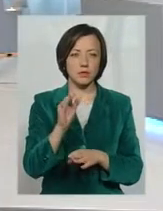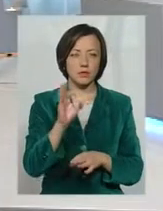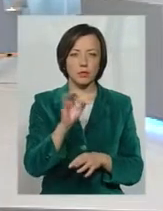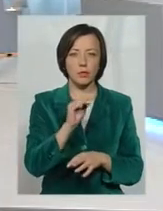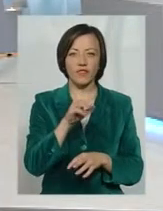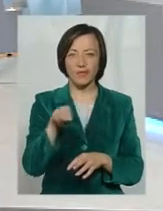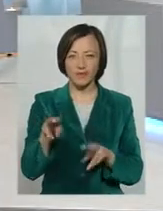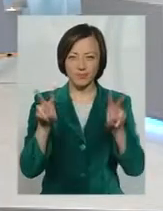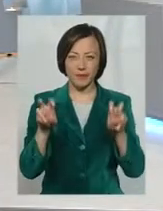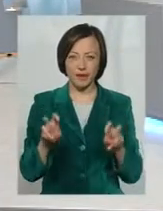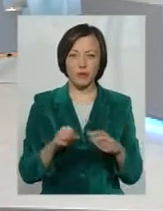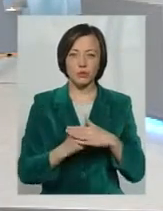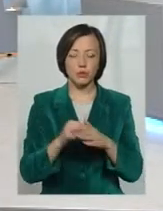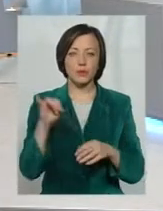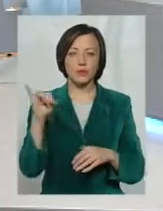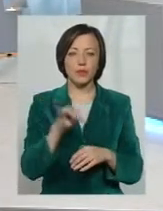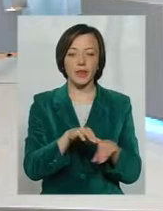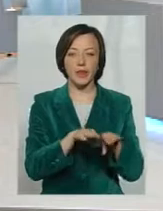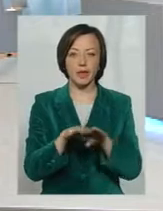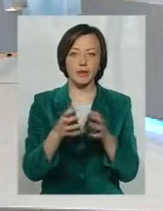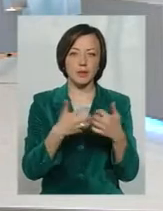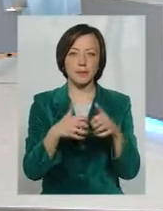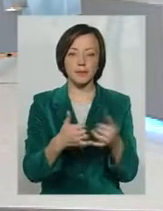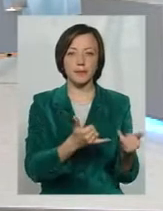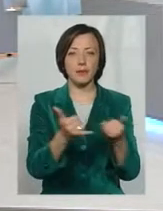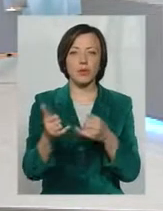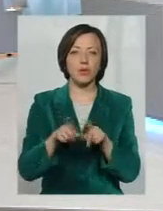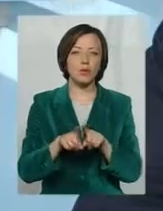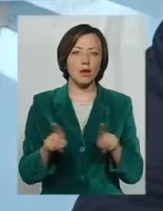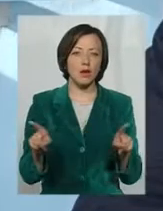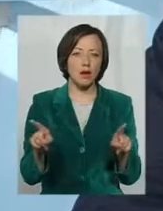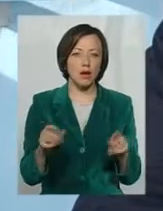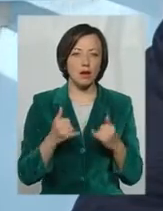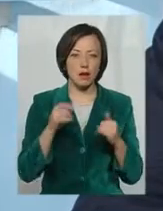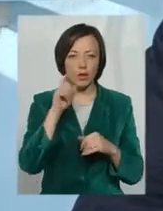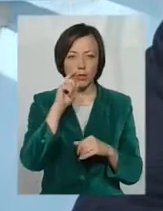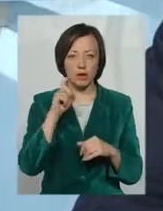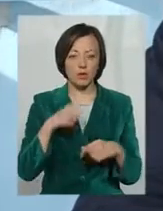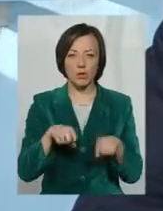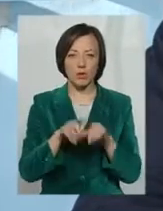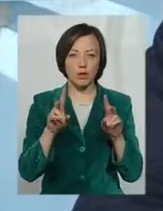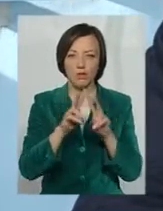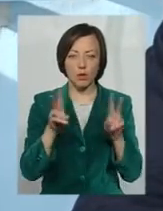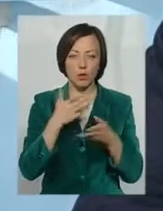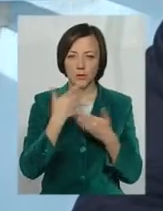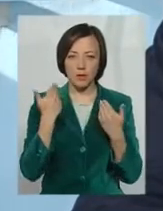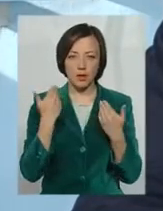софт-основі, і на рівні апаратного забезпечення. Унікальна для України, такого ні в кого немає,